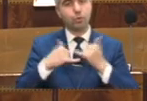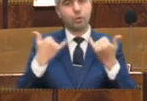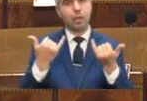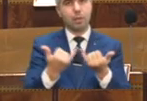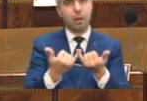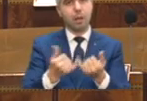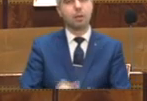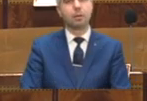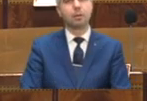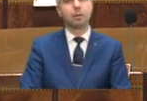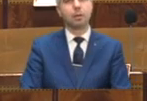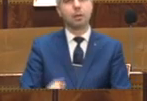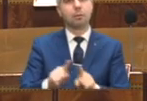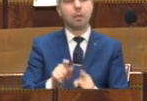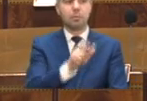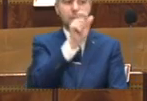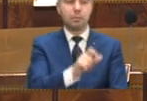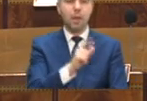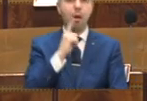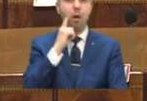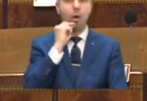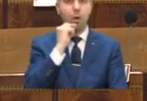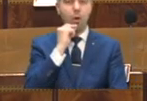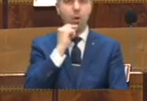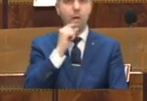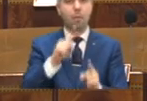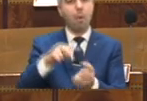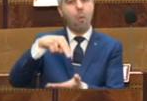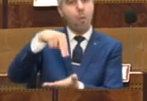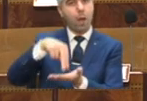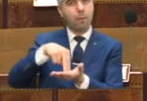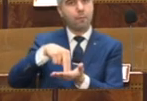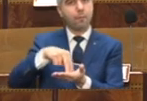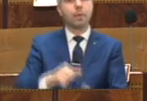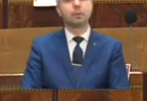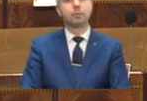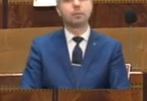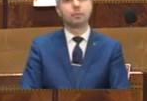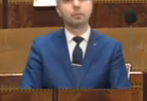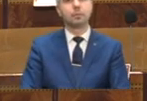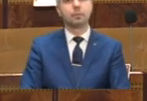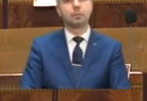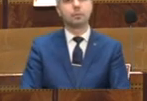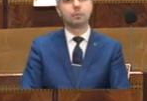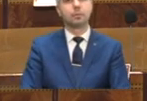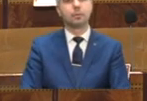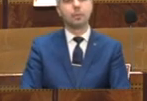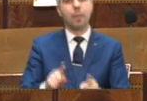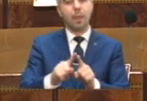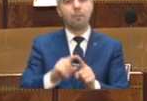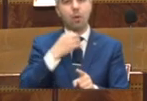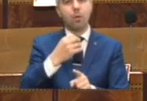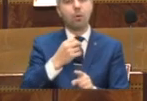الجلسة إلى هاد السيد اللي هو راه في هذيك المنصة والذي يسيء